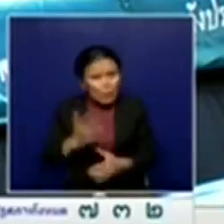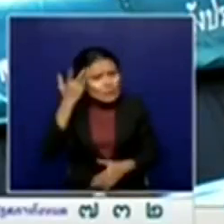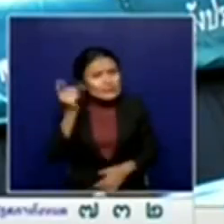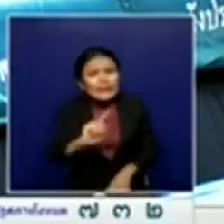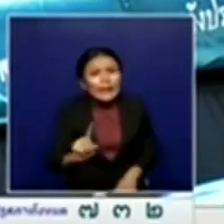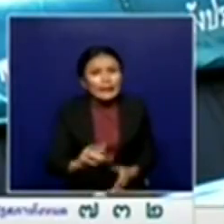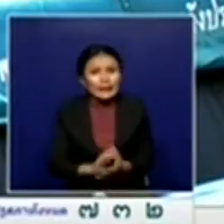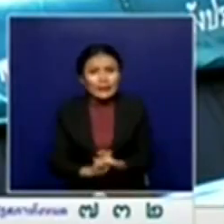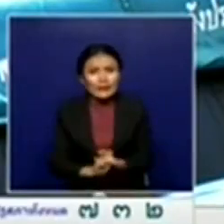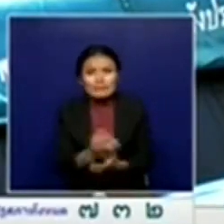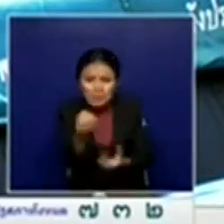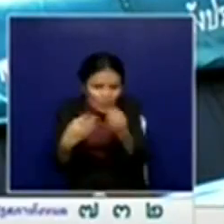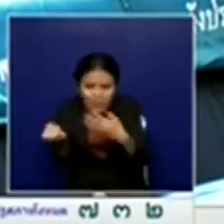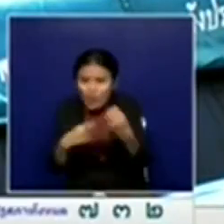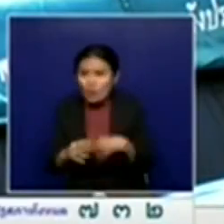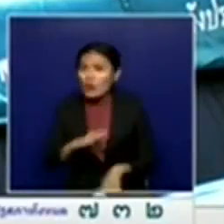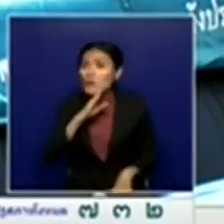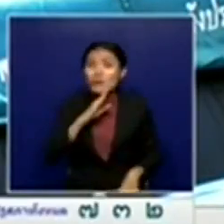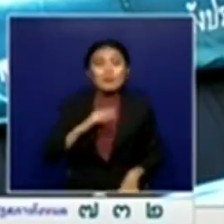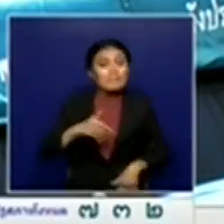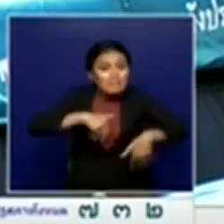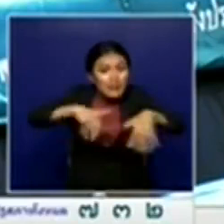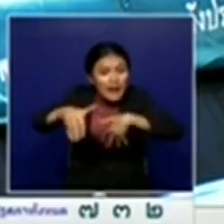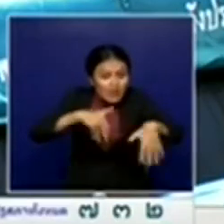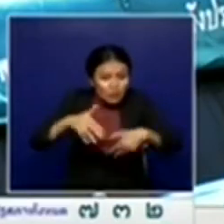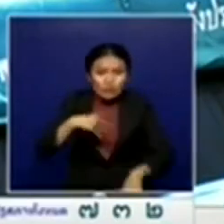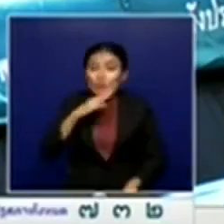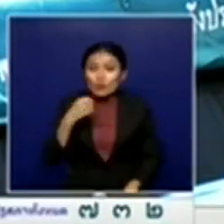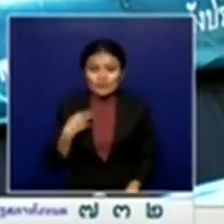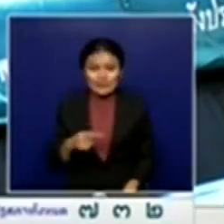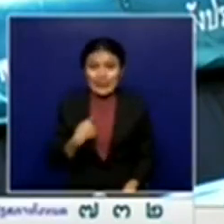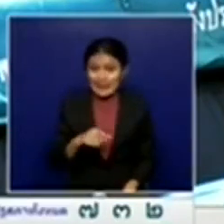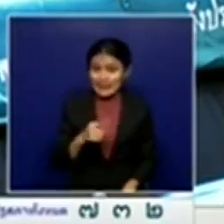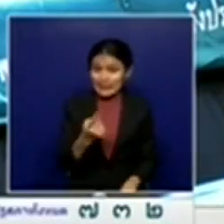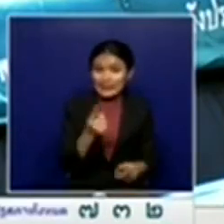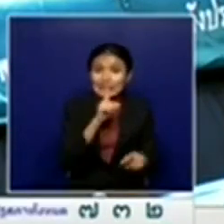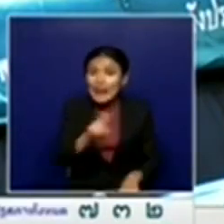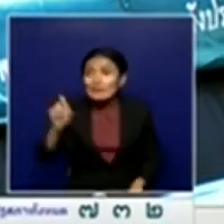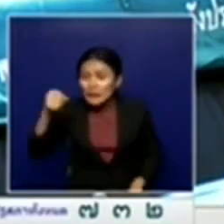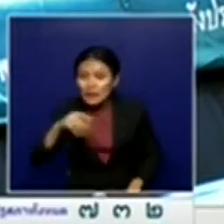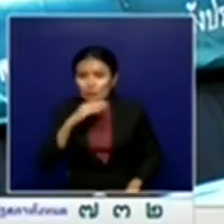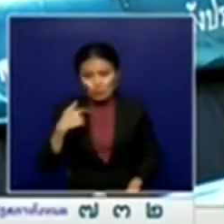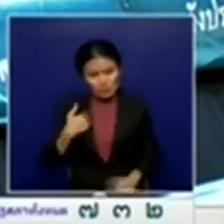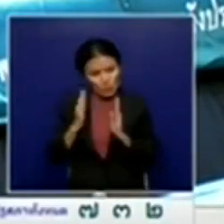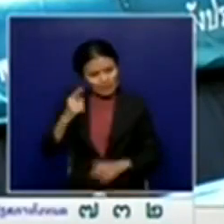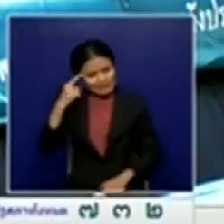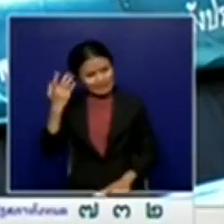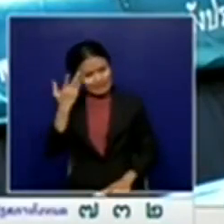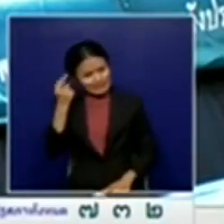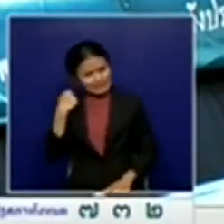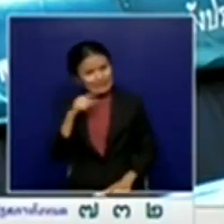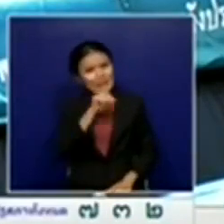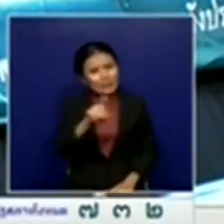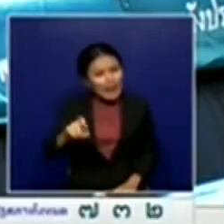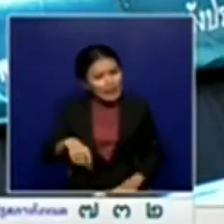มเชื่อว่าถ้าการประชามติมีคำถามที่ถูกต้องเหมาะสมนะครับแล้วพี่น้องประชาชน